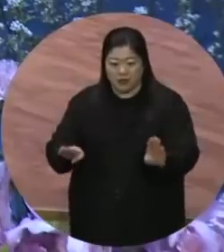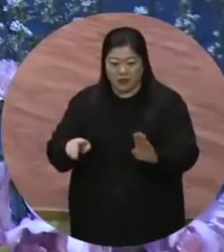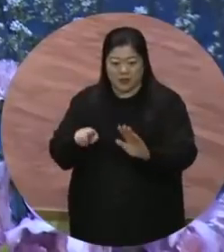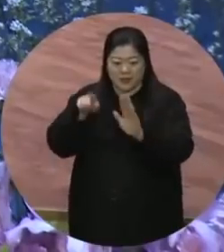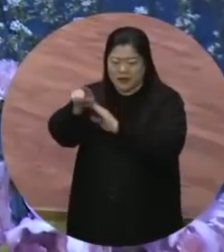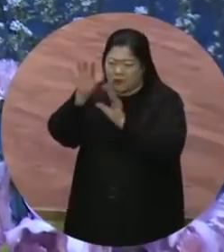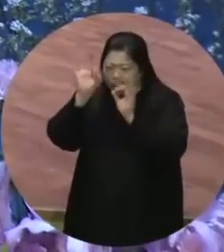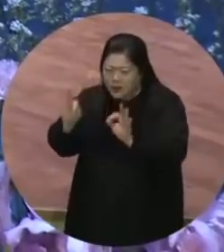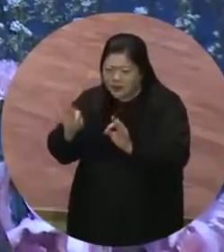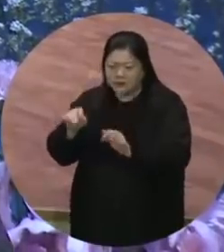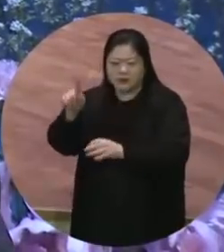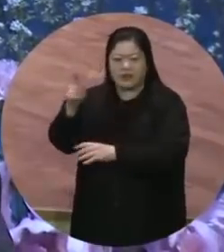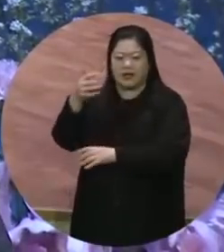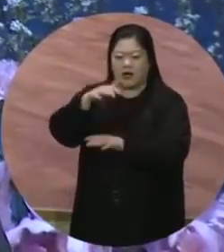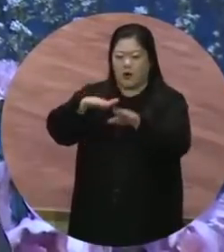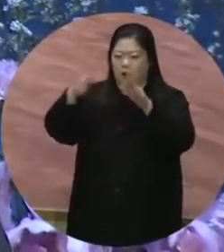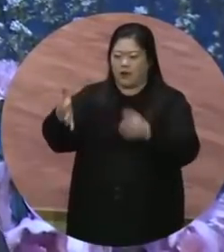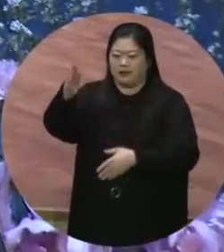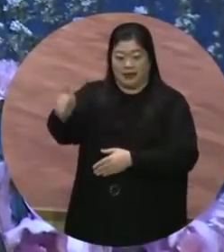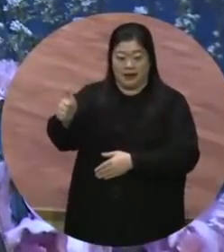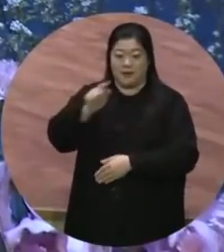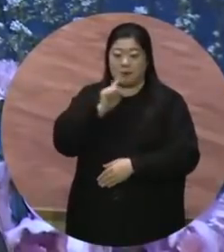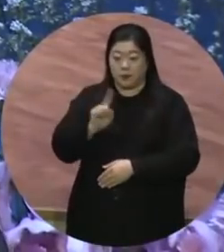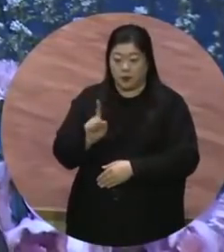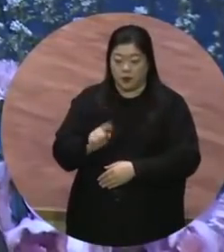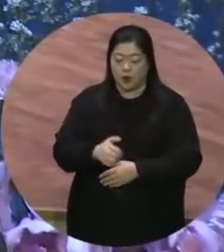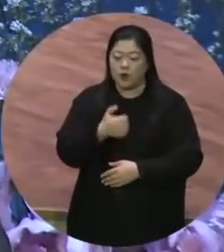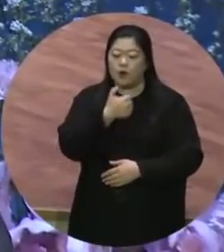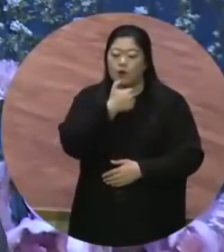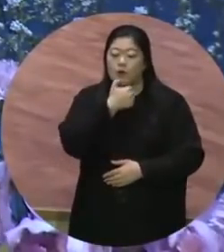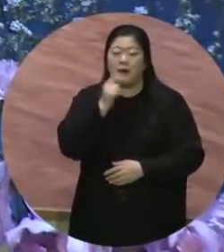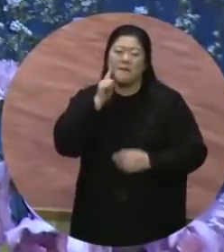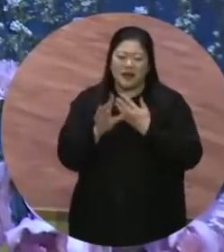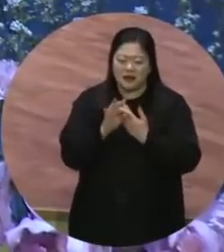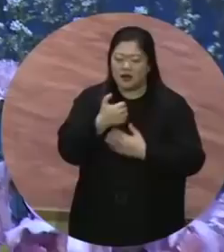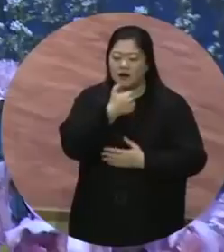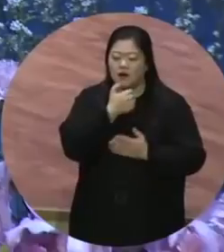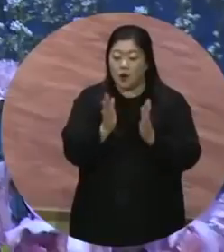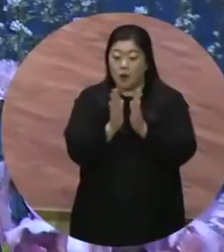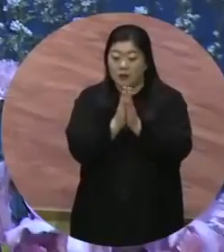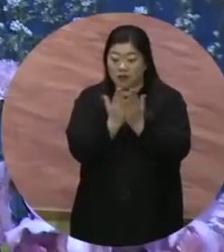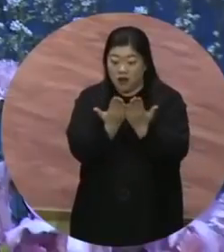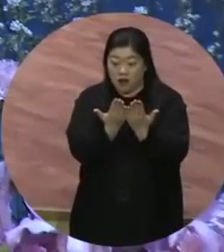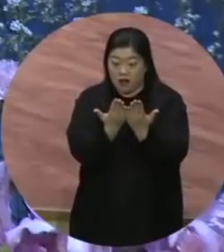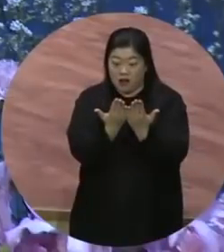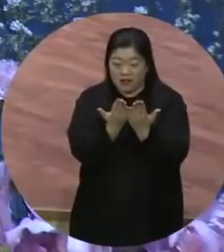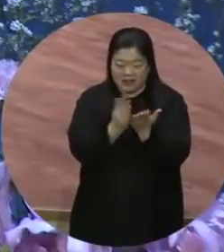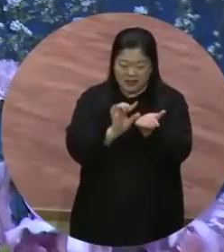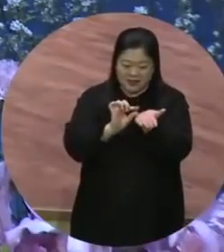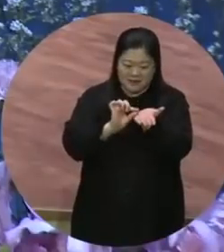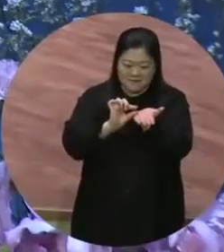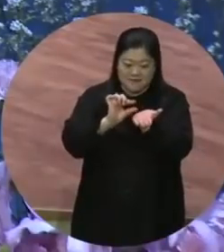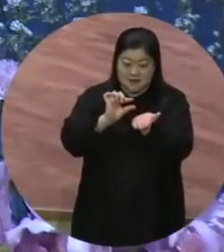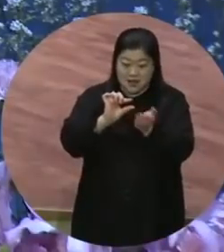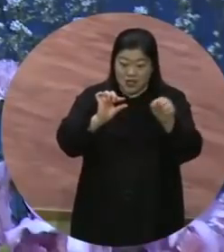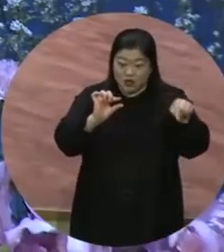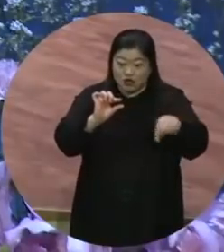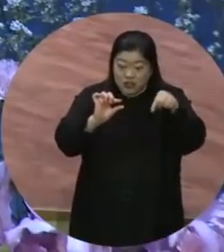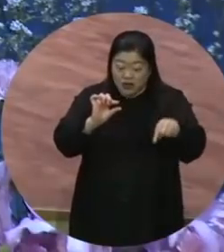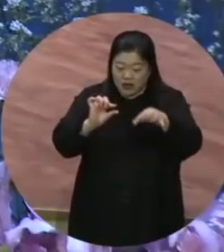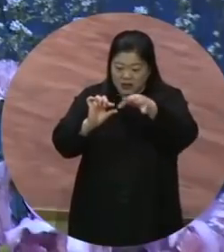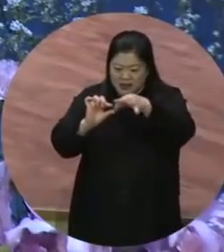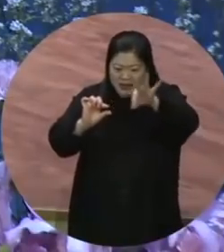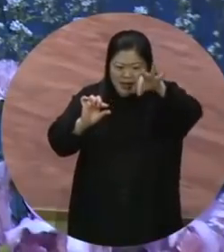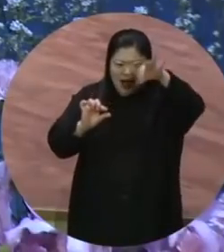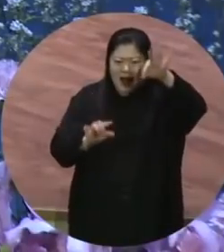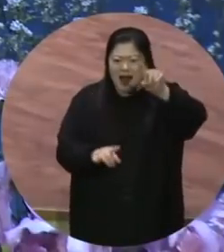로마서 이 중에서 한 장만 원본이 있다면 이 한 장 때문에 로마